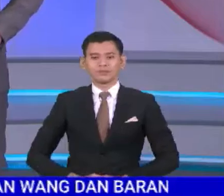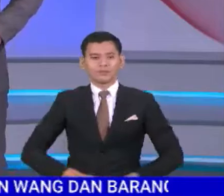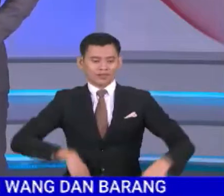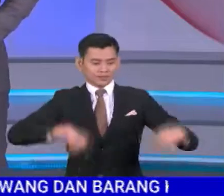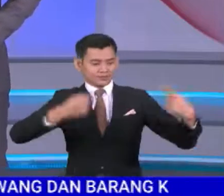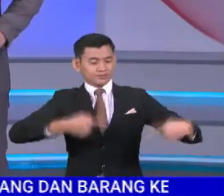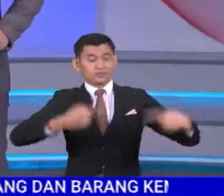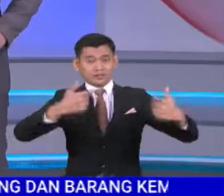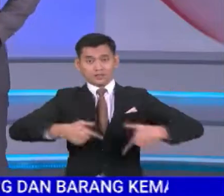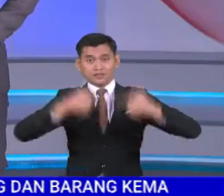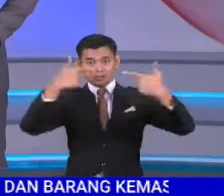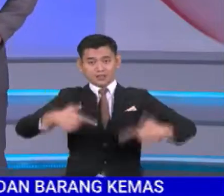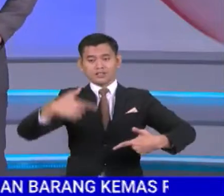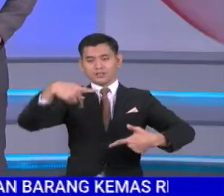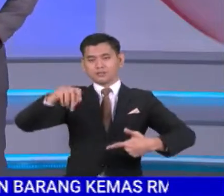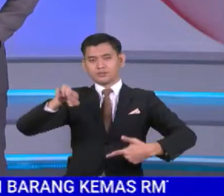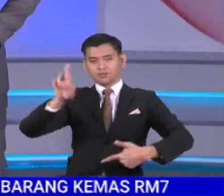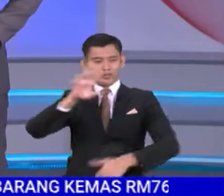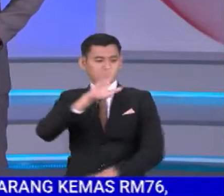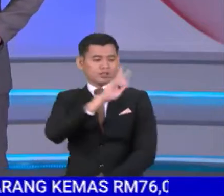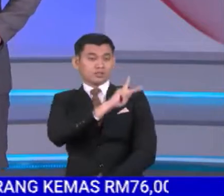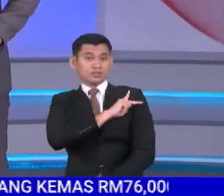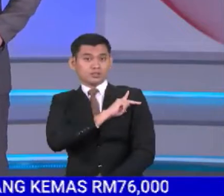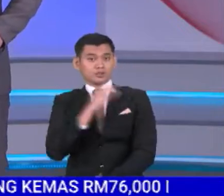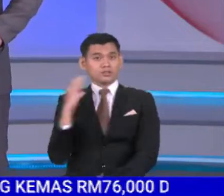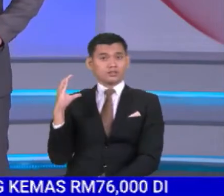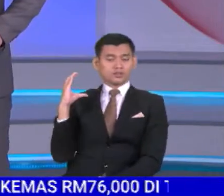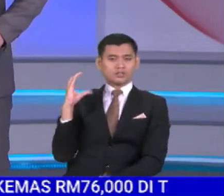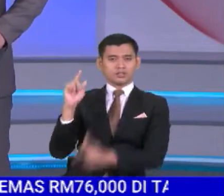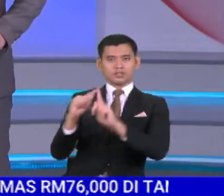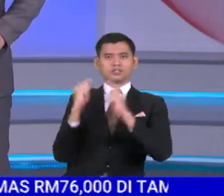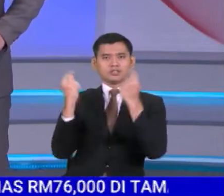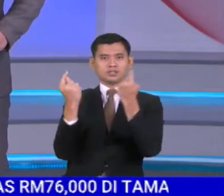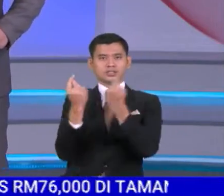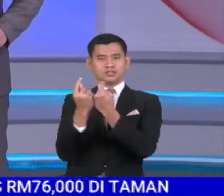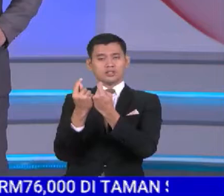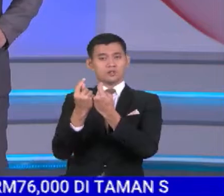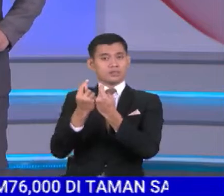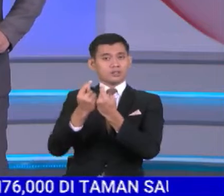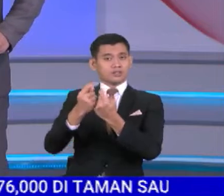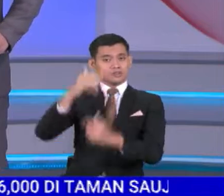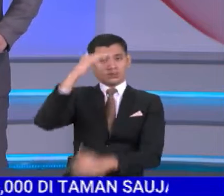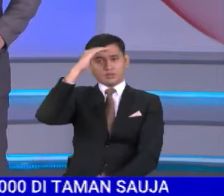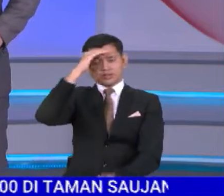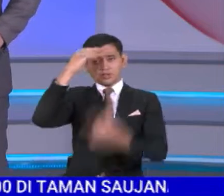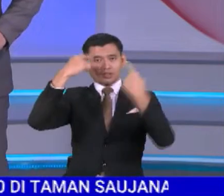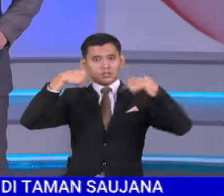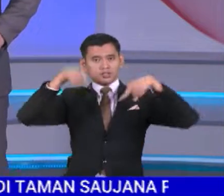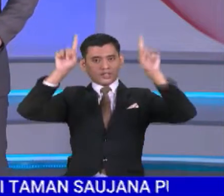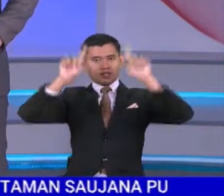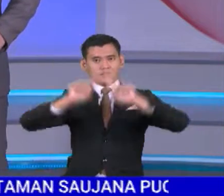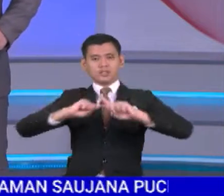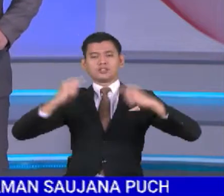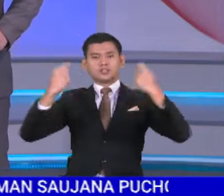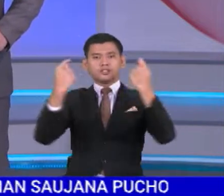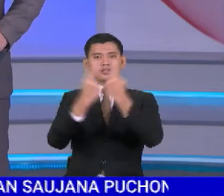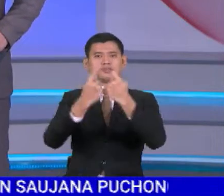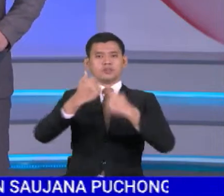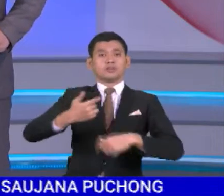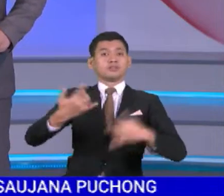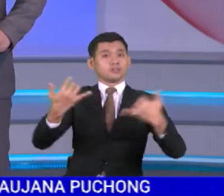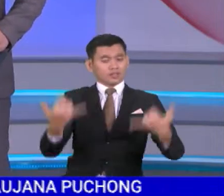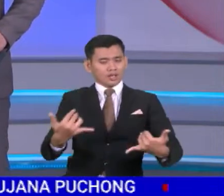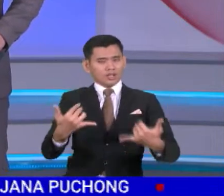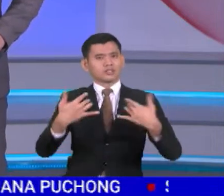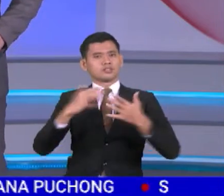Aksi Liga Premier, Ketua Jurulatih Johor Darul Azim JDT2 Marino Eci Vieira mengakui kejayaan pasukan bergelar juara musim ini